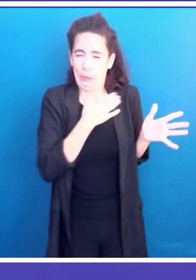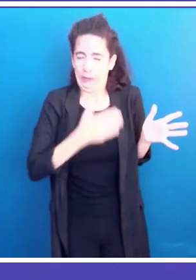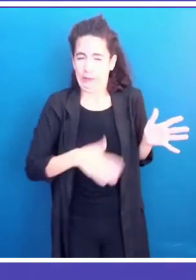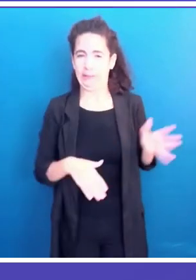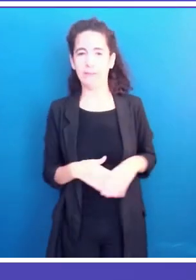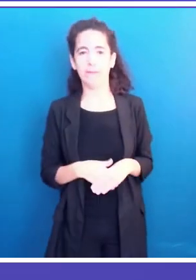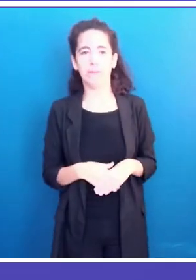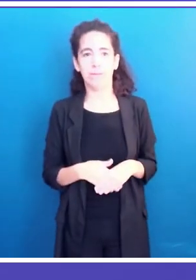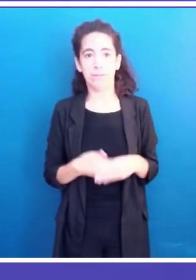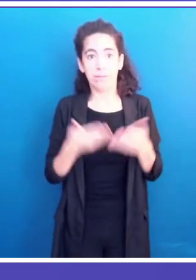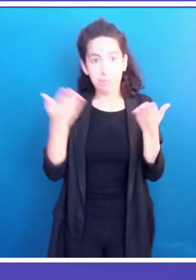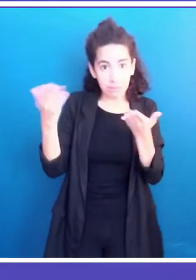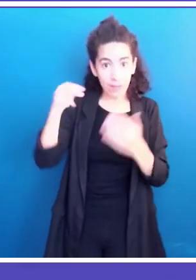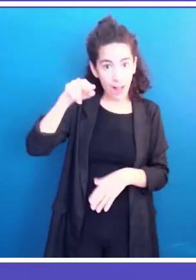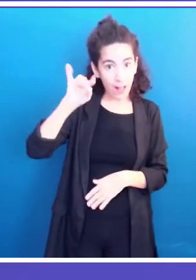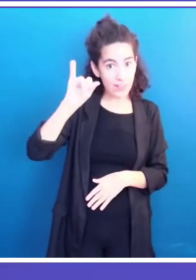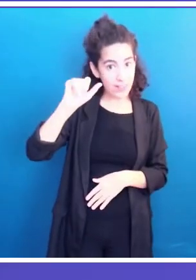هناك سؤال خاص بك